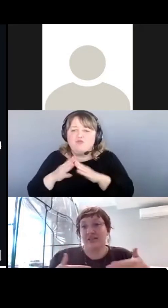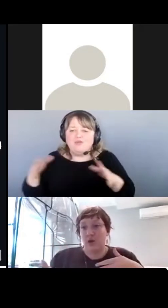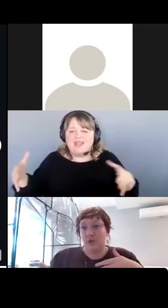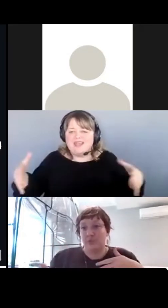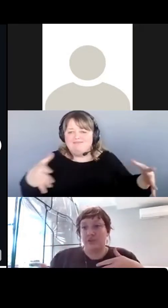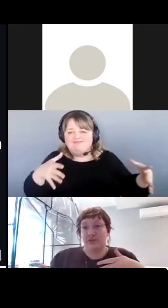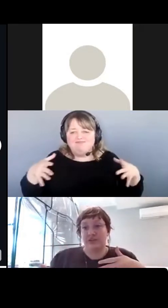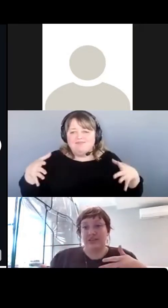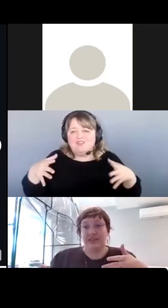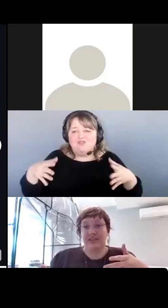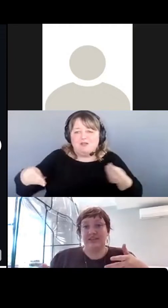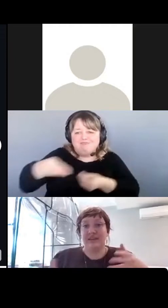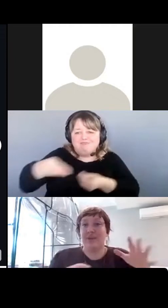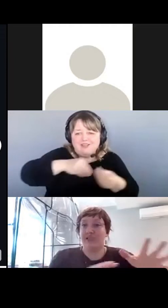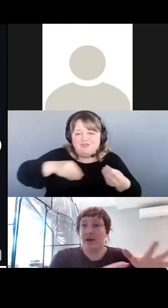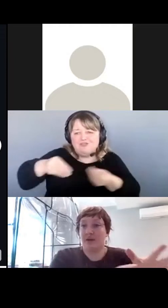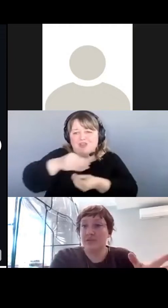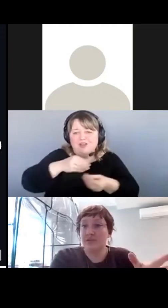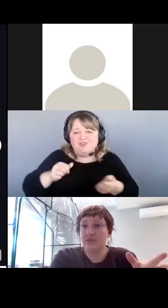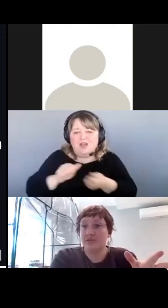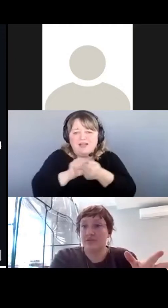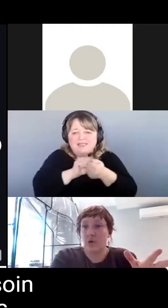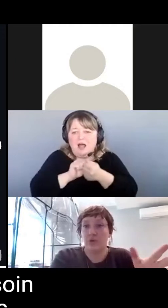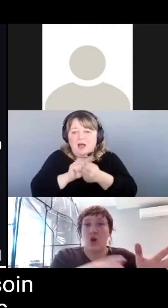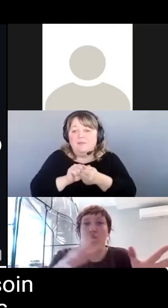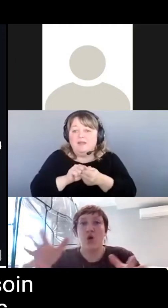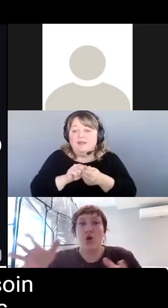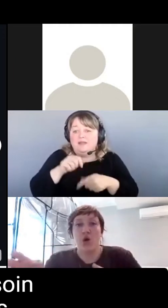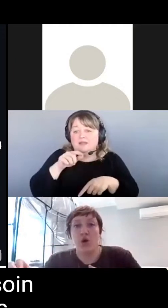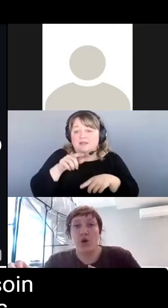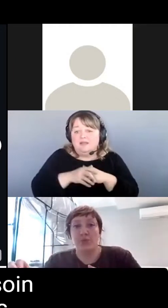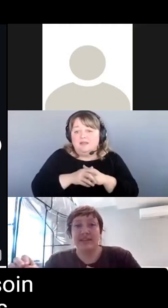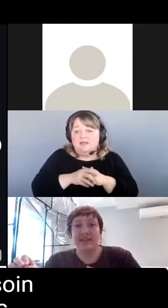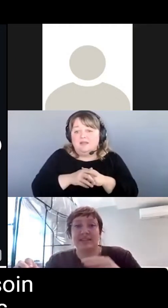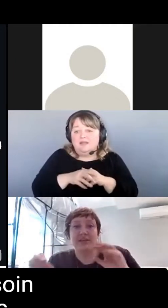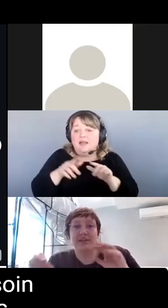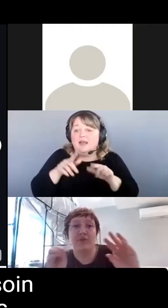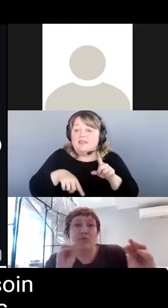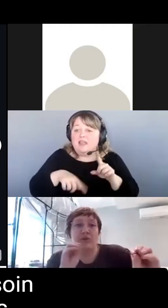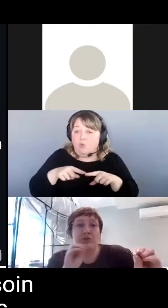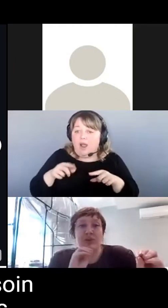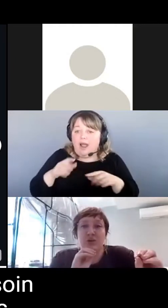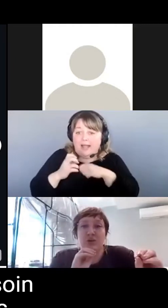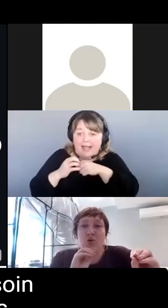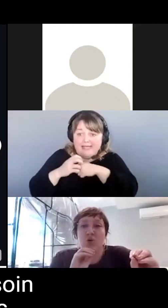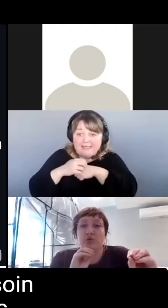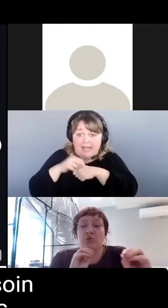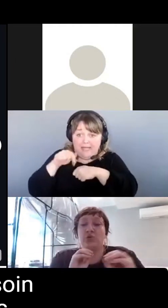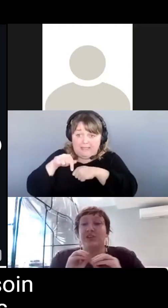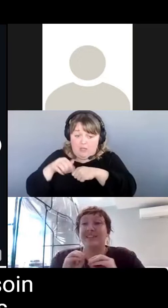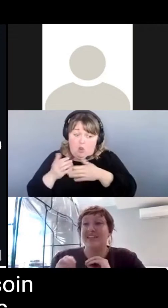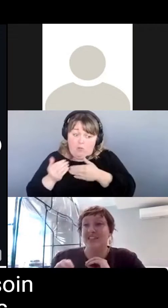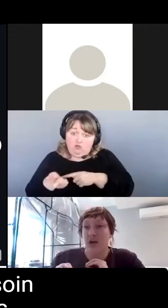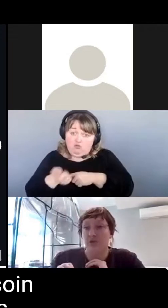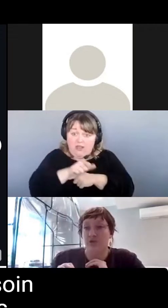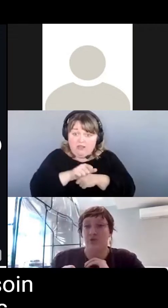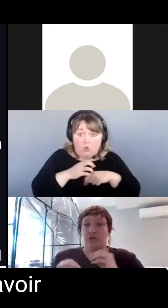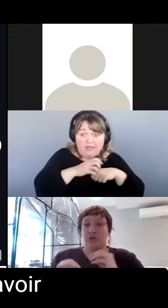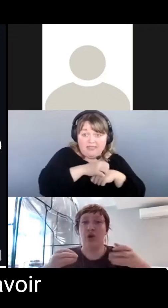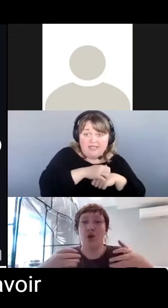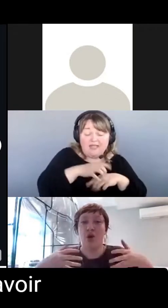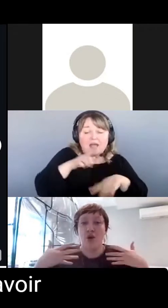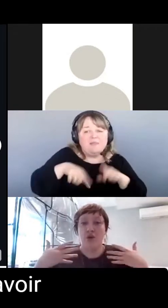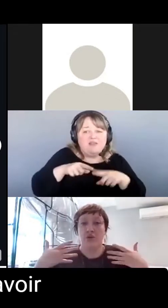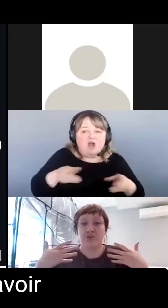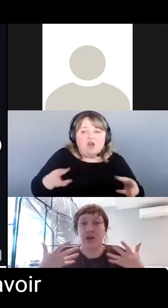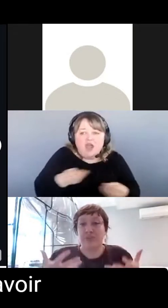interagit ensemble. Il y a des dépendances. Donc, un petit insecte va avoir besoin de l'autre ou il y a des échanges. Donc, il y